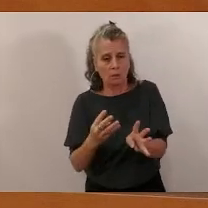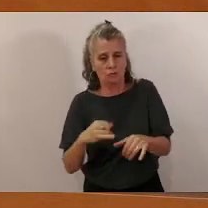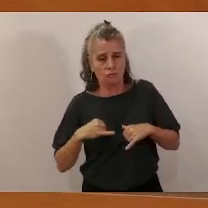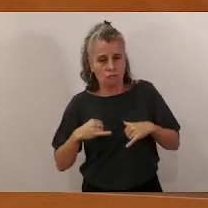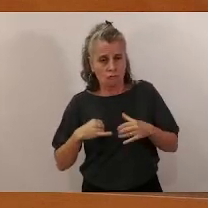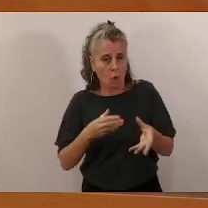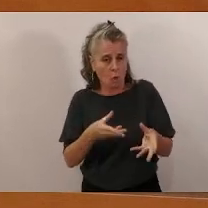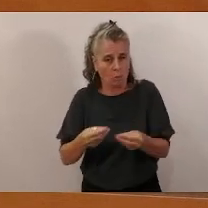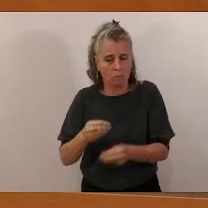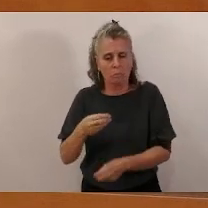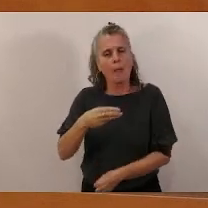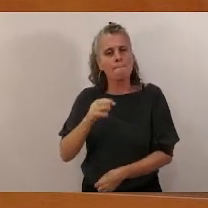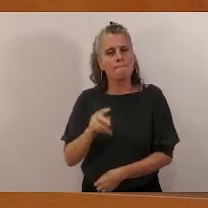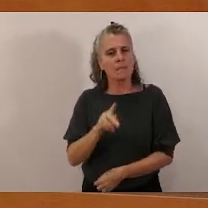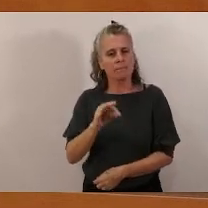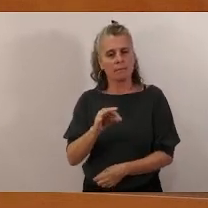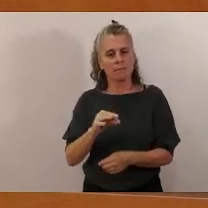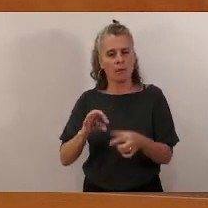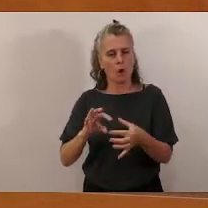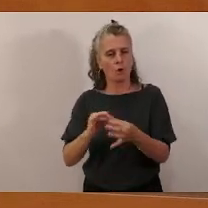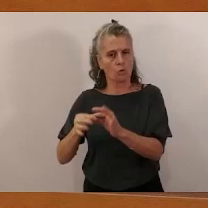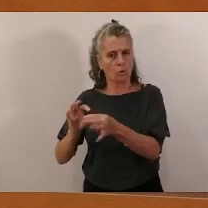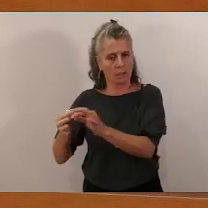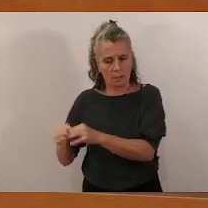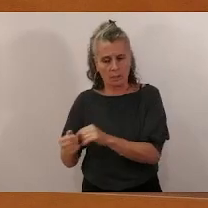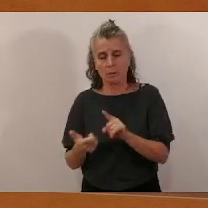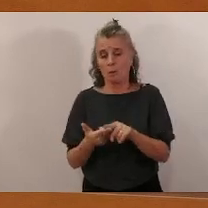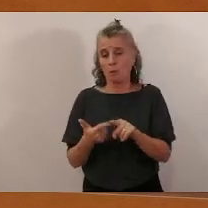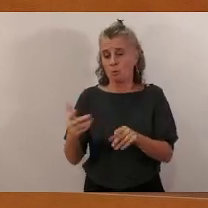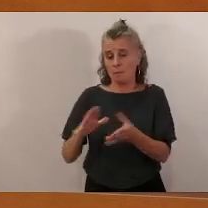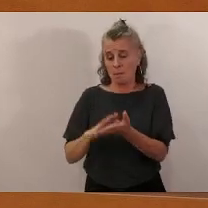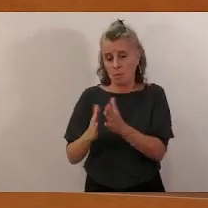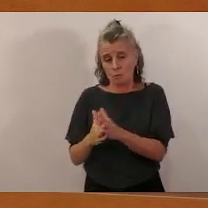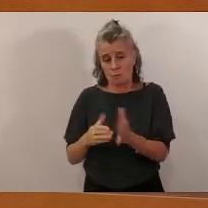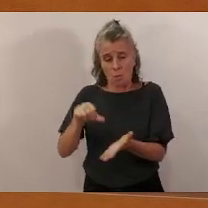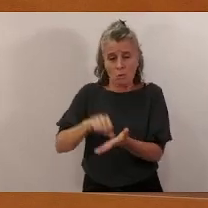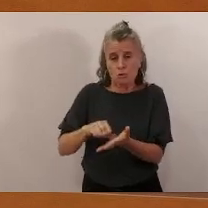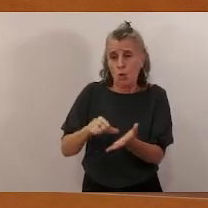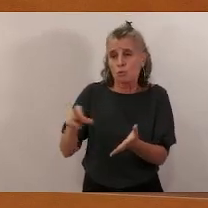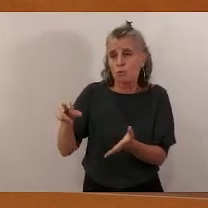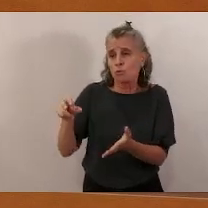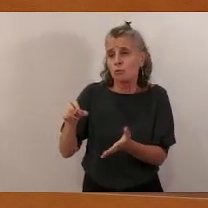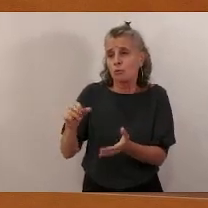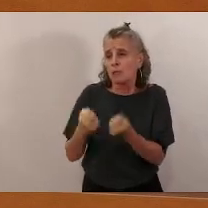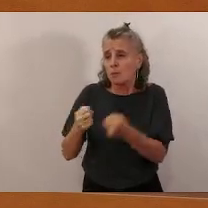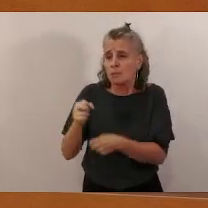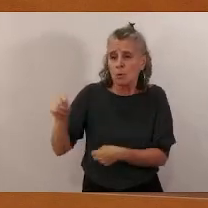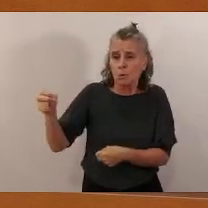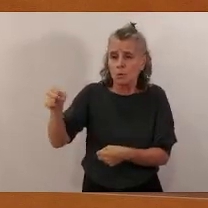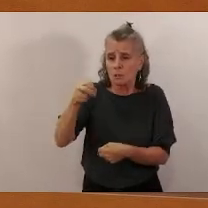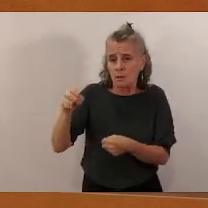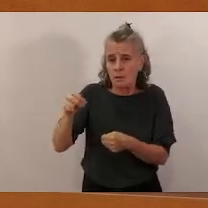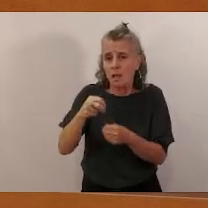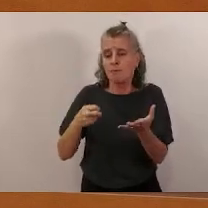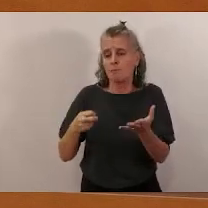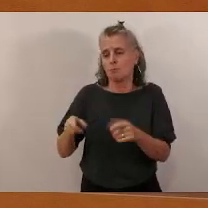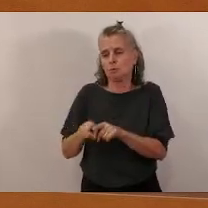Le 18, des subventions pour les associations d'animation jeunesse, le Centre d'animation des abeilles, le Contact Club ou le CS Andoum chez